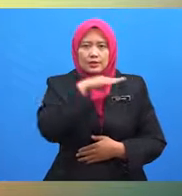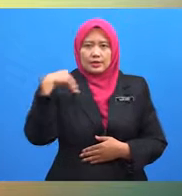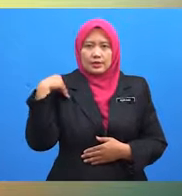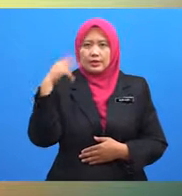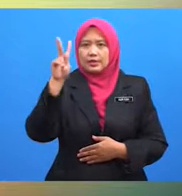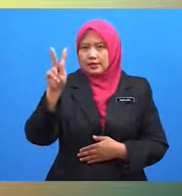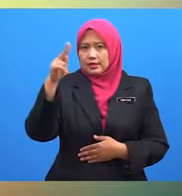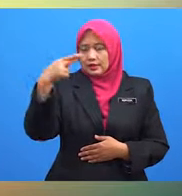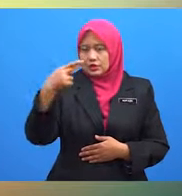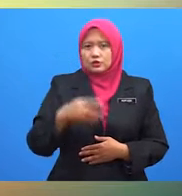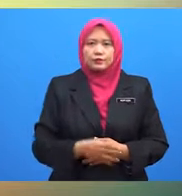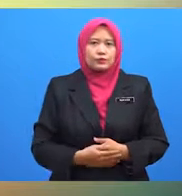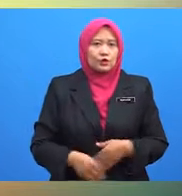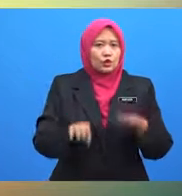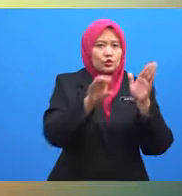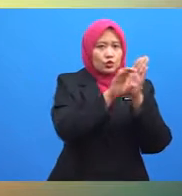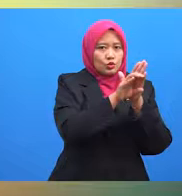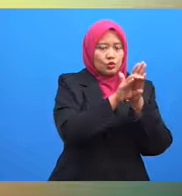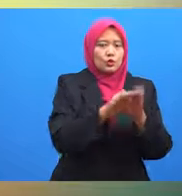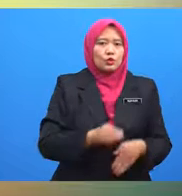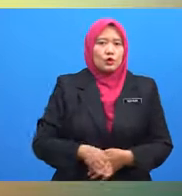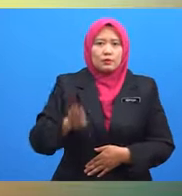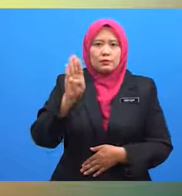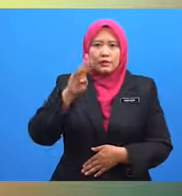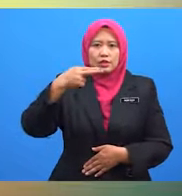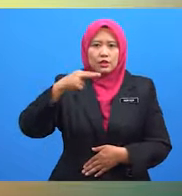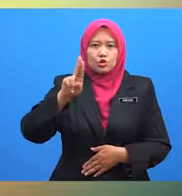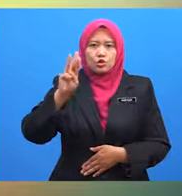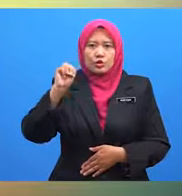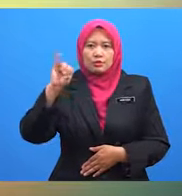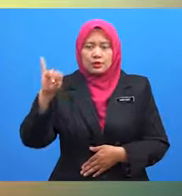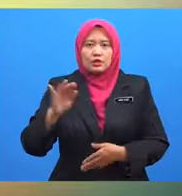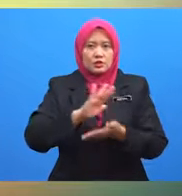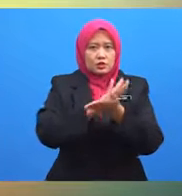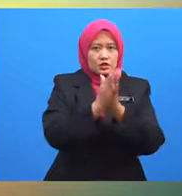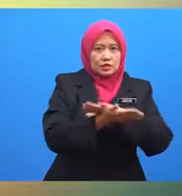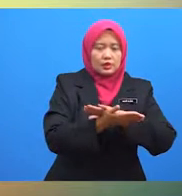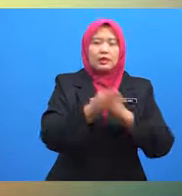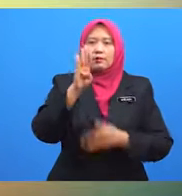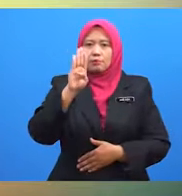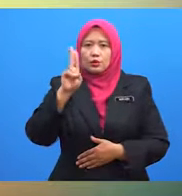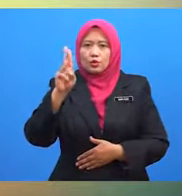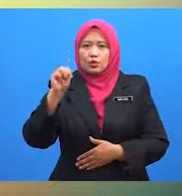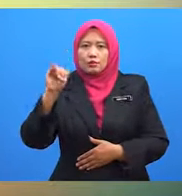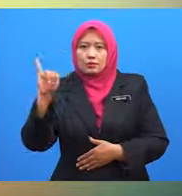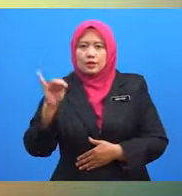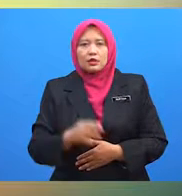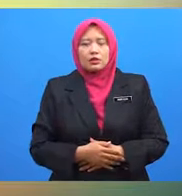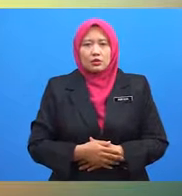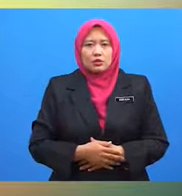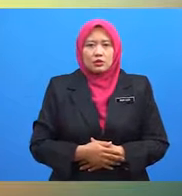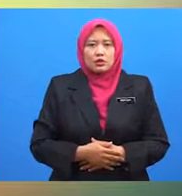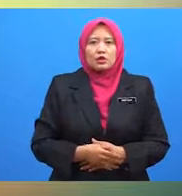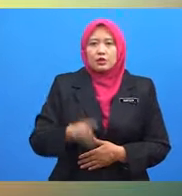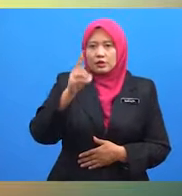Contohnya, bumi. Jadi bumi. Duka. Jadi duka. Kita. Jadi